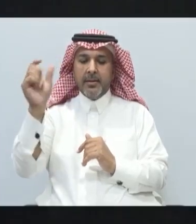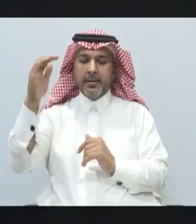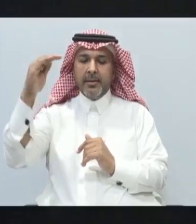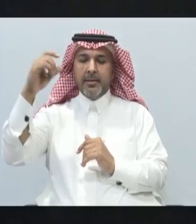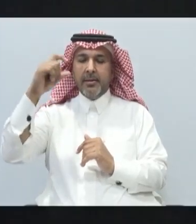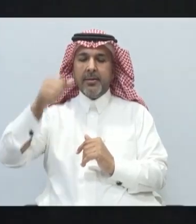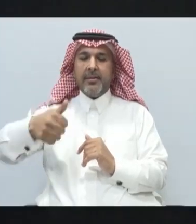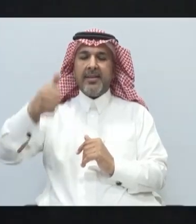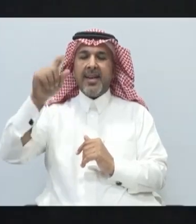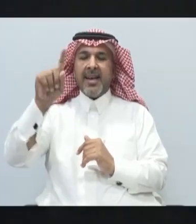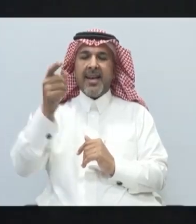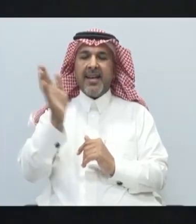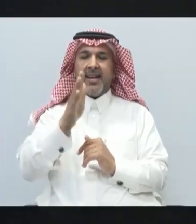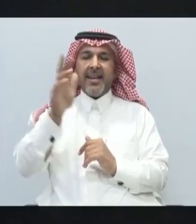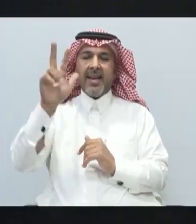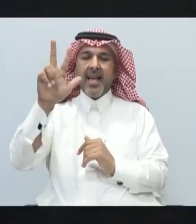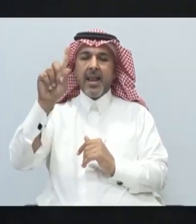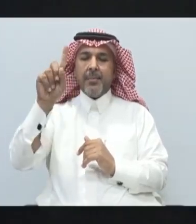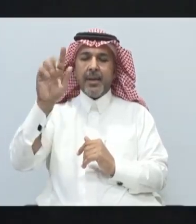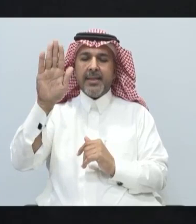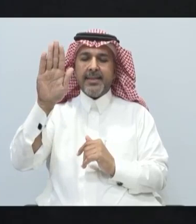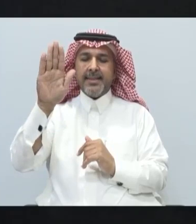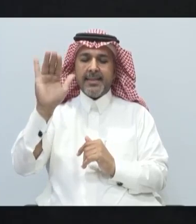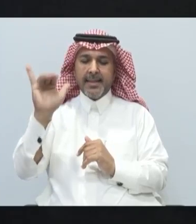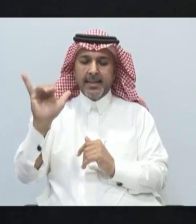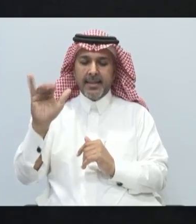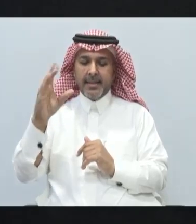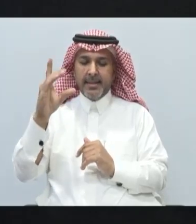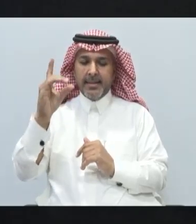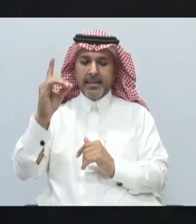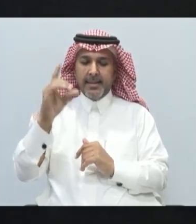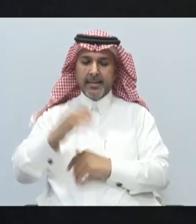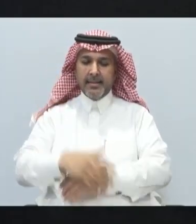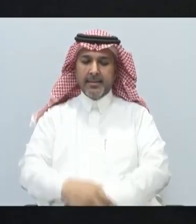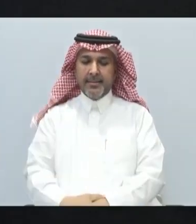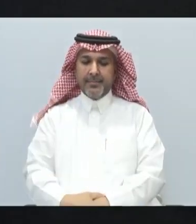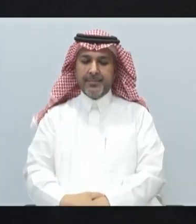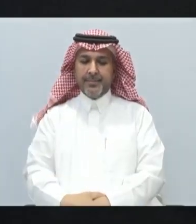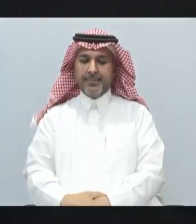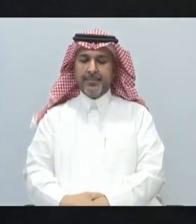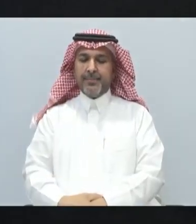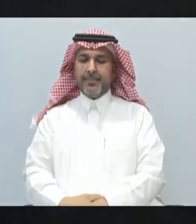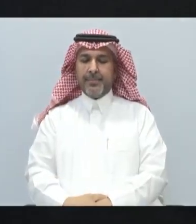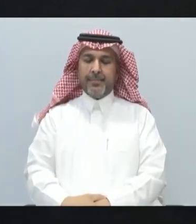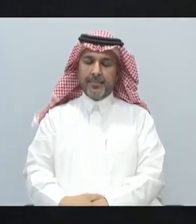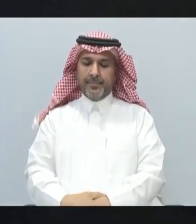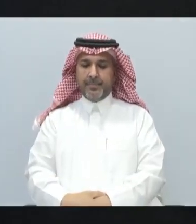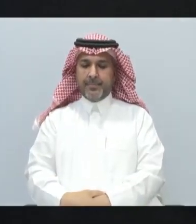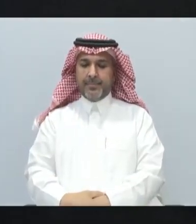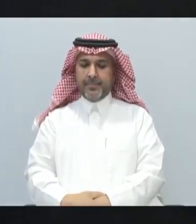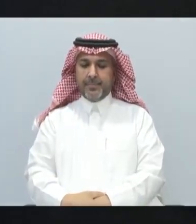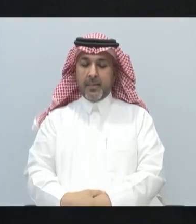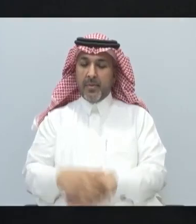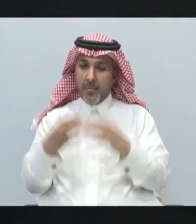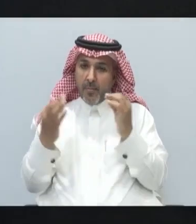شويه من المثال رقم واحد شفنا تحقق من فهمك خمس عناصر واسرع حقيقه في الحسابات اتمنى الجميع اتقن اللي هو